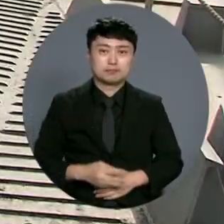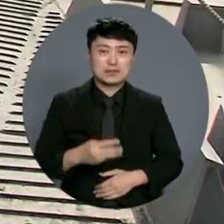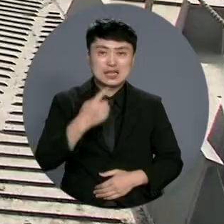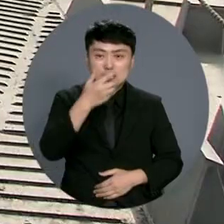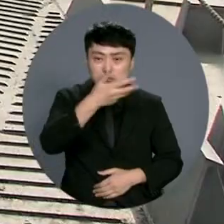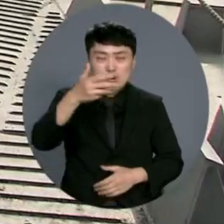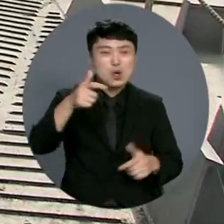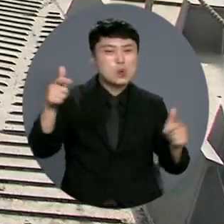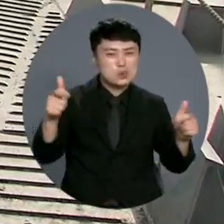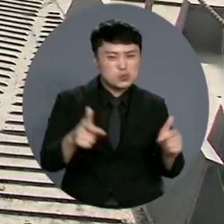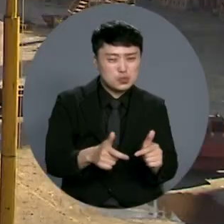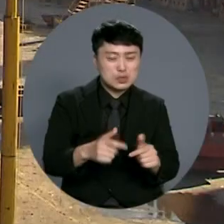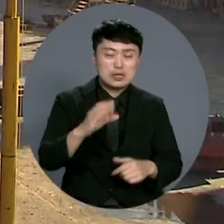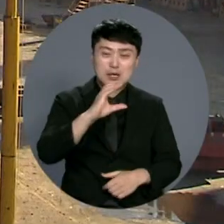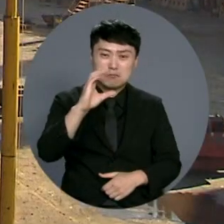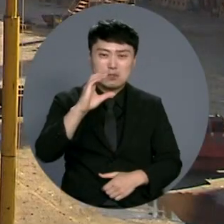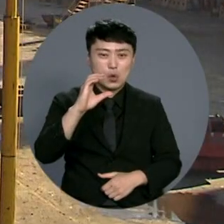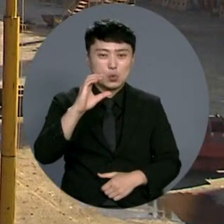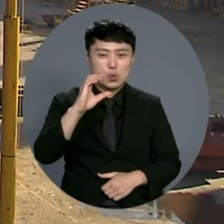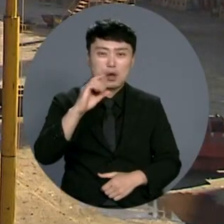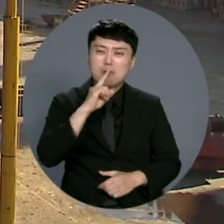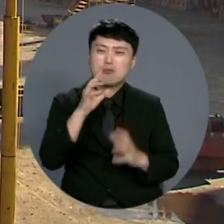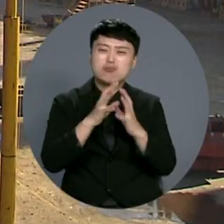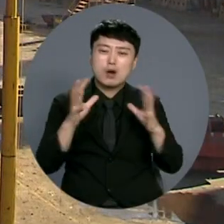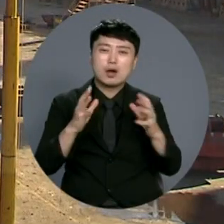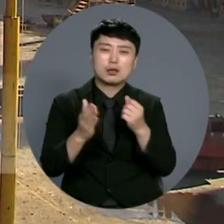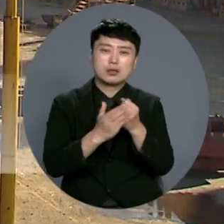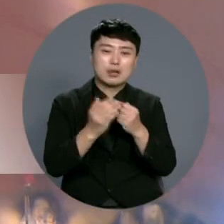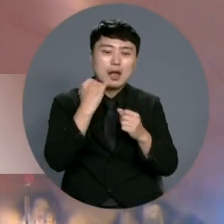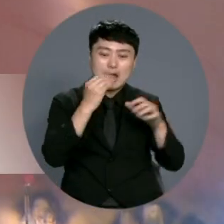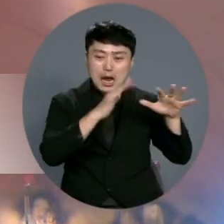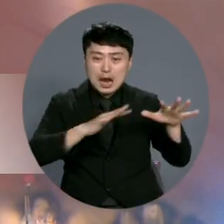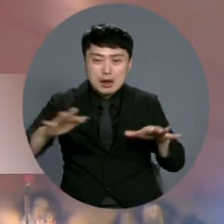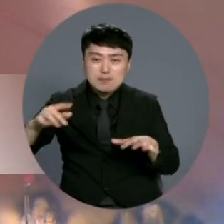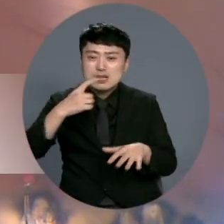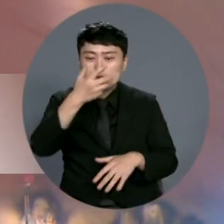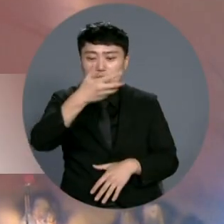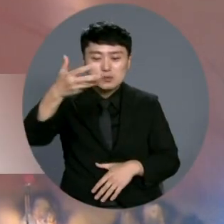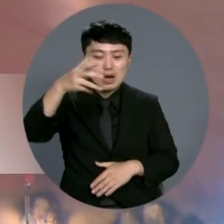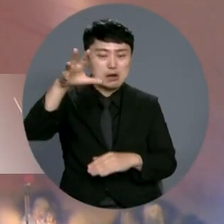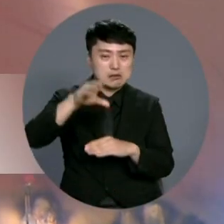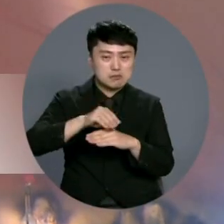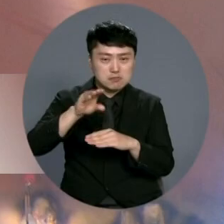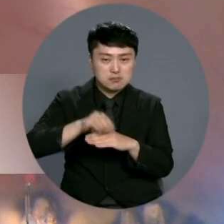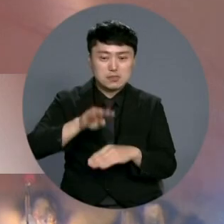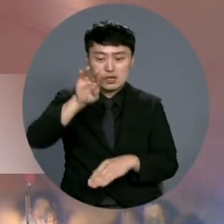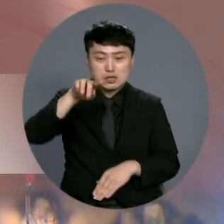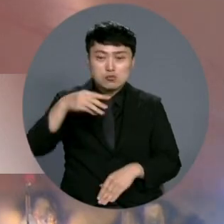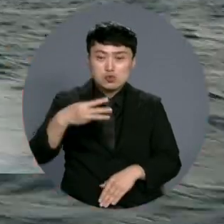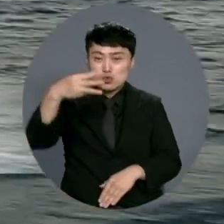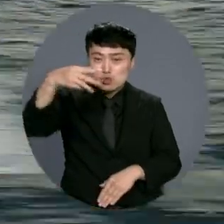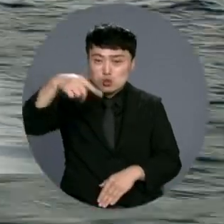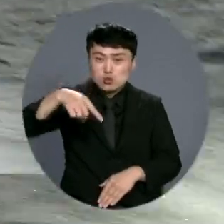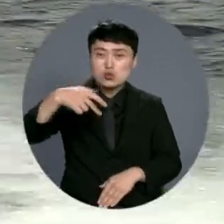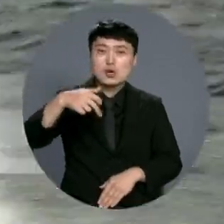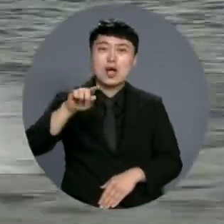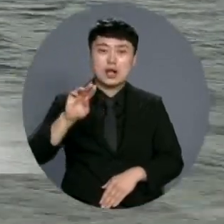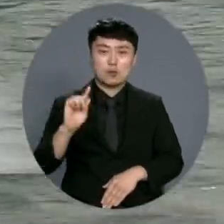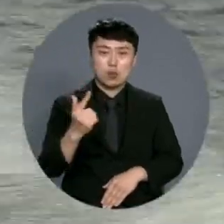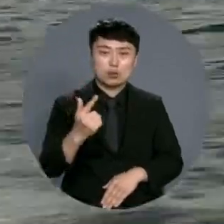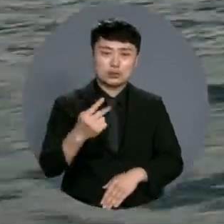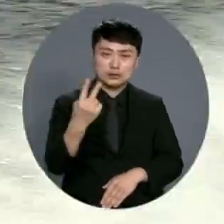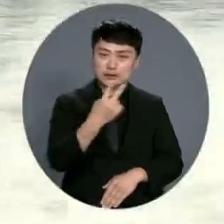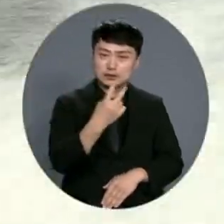저감, 탄소 중립이 이슈로 떠오르면서 바다가 흡수하는 탄소인 블루카본이 조명받고 있습니다.